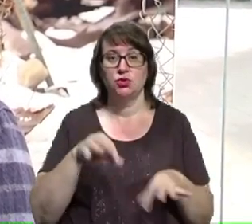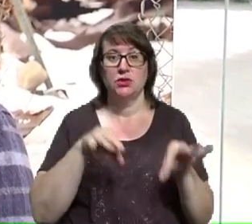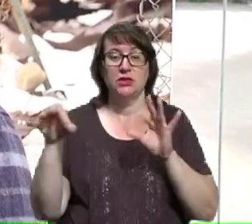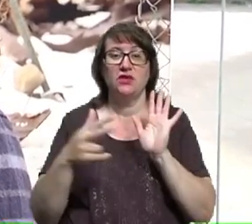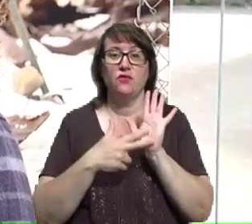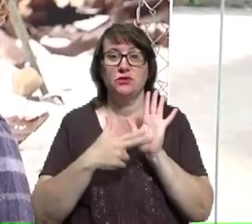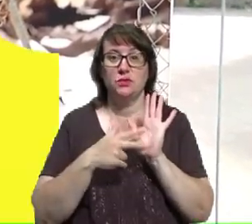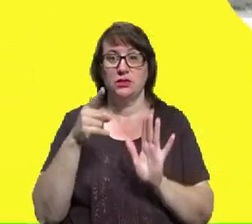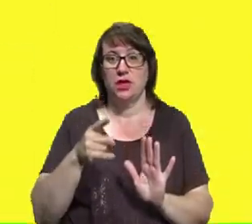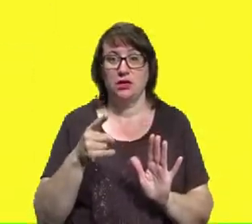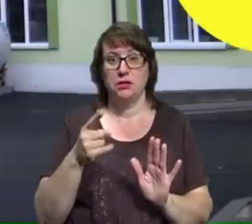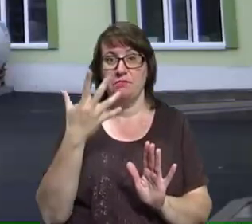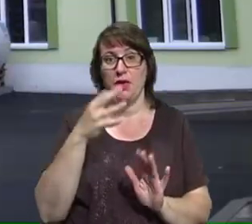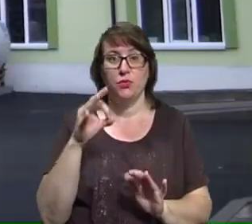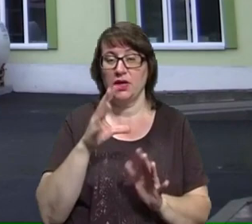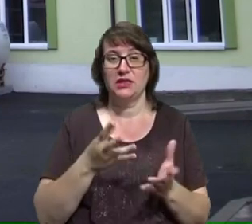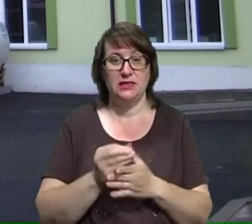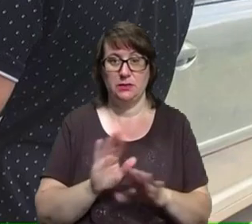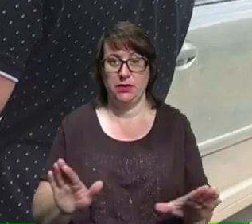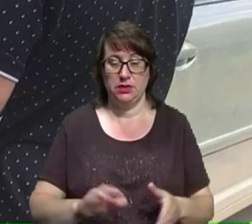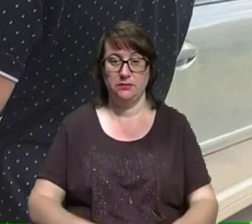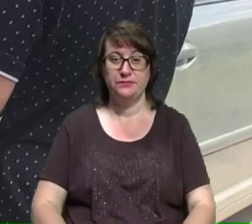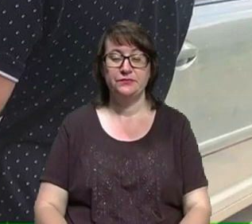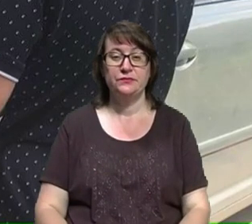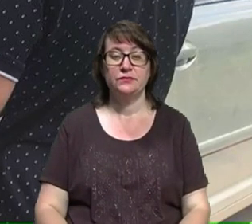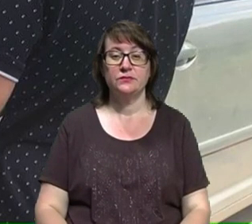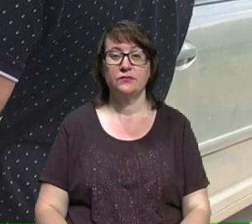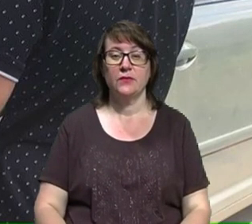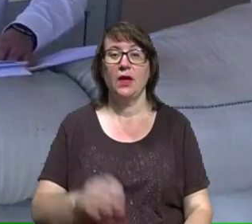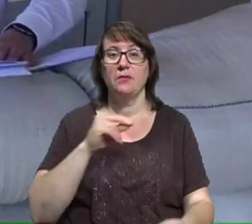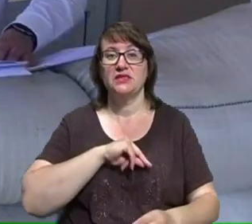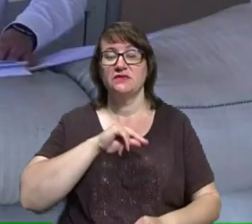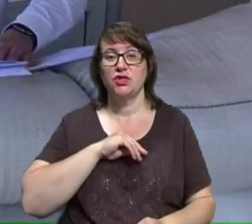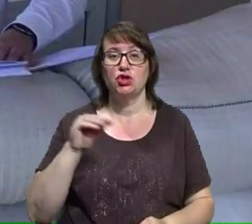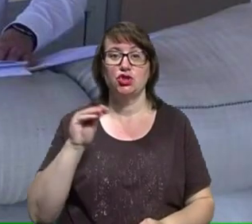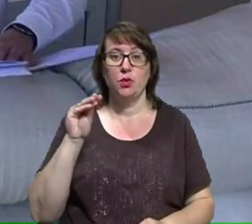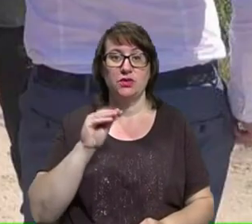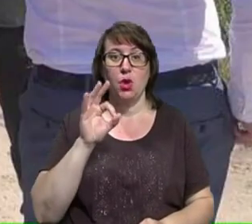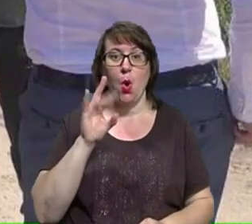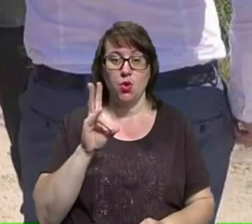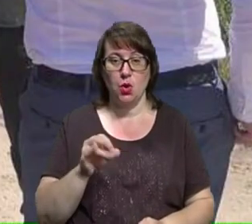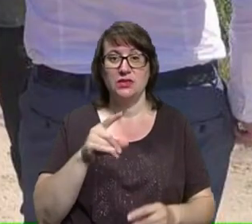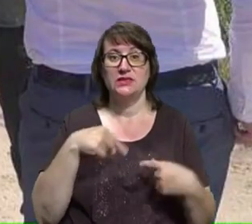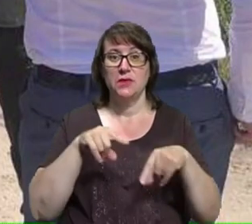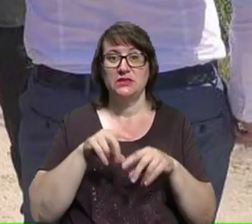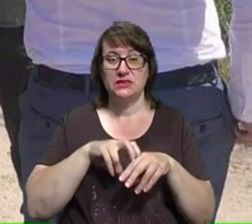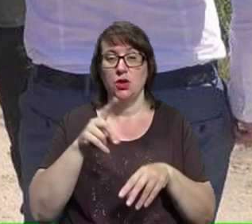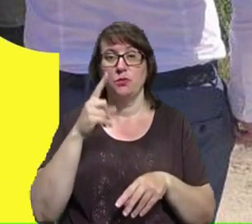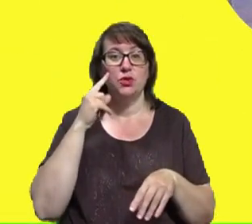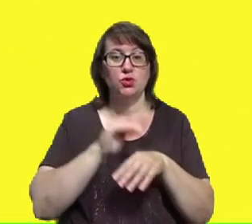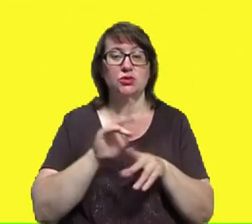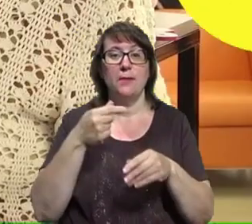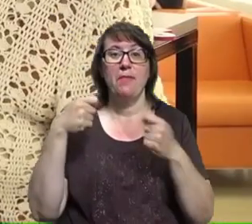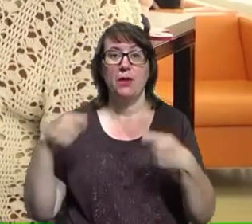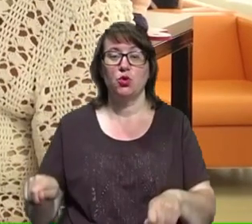5 копійок не заплатила. Працівників житомирського онкодиспансеру підозрюють у перепродажі ліків в аптеки.